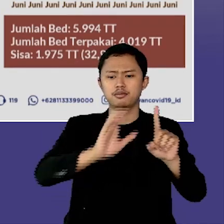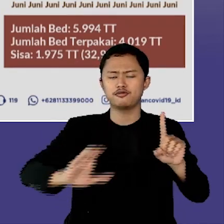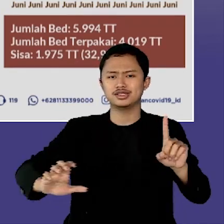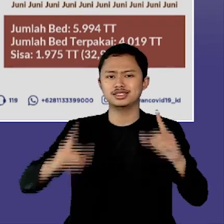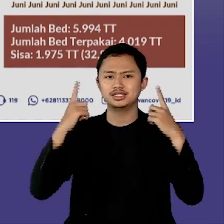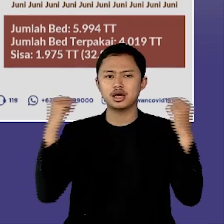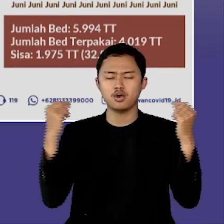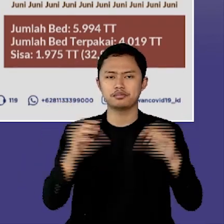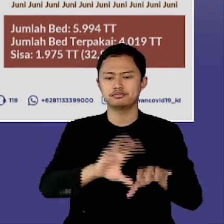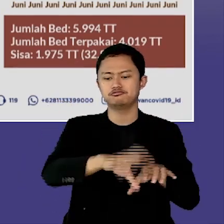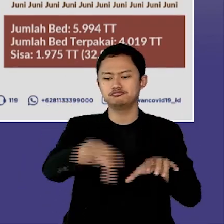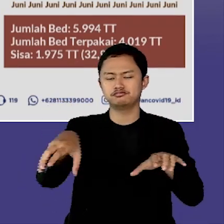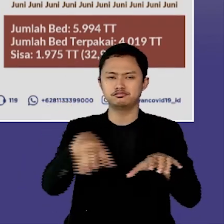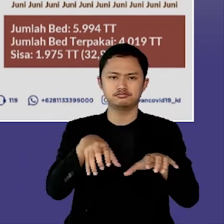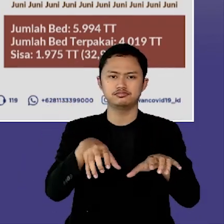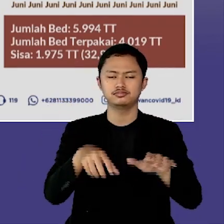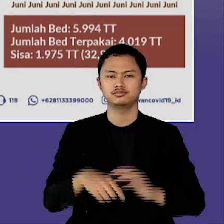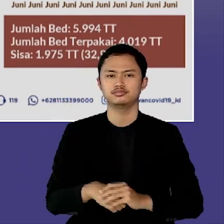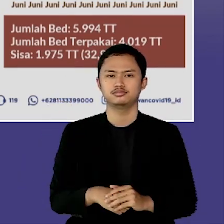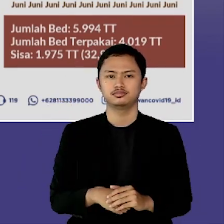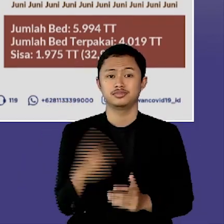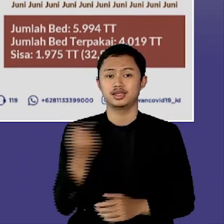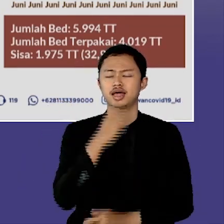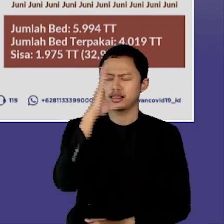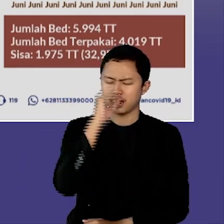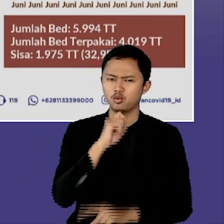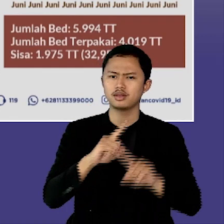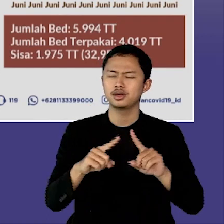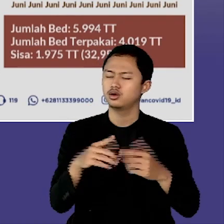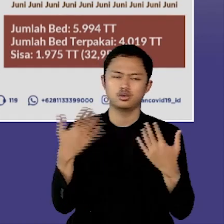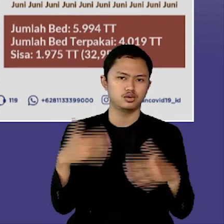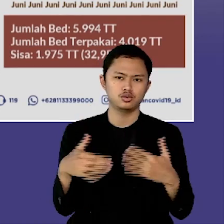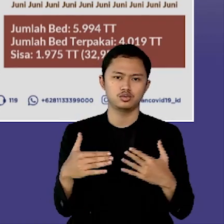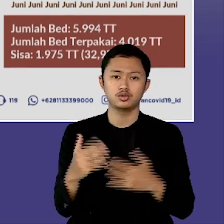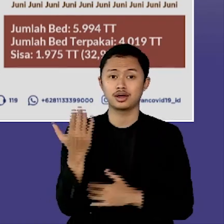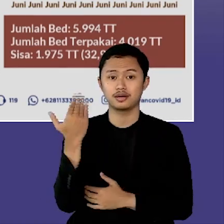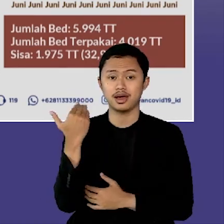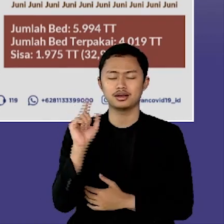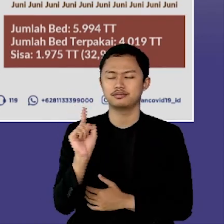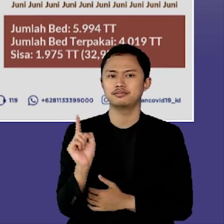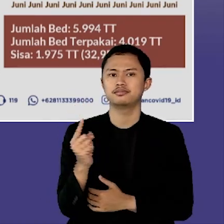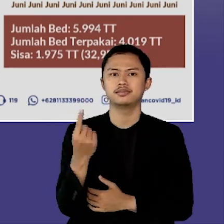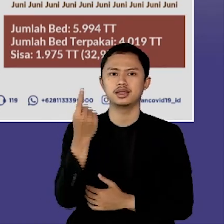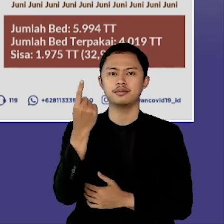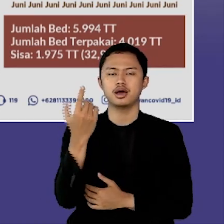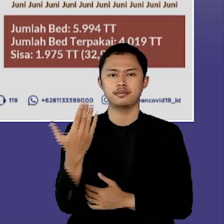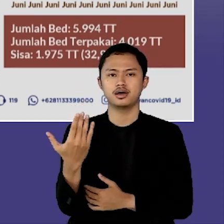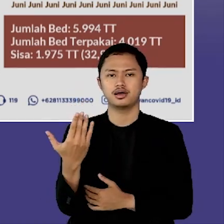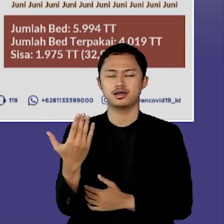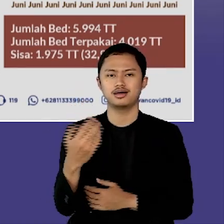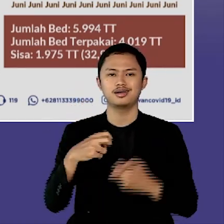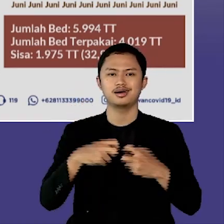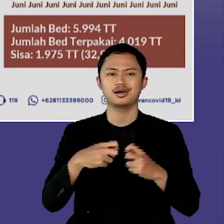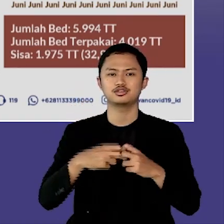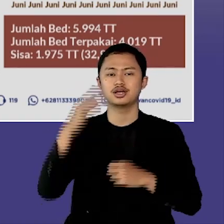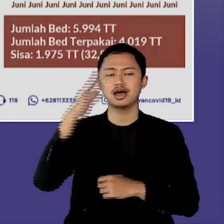seperti yang diketahui bersama dan sangat disayangkan kemarin untuk pertama kalinya kita kembali menyentuh